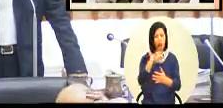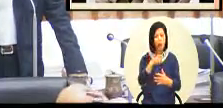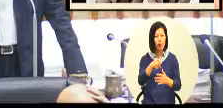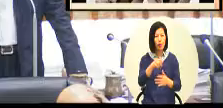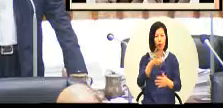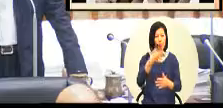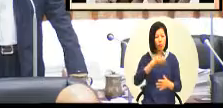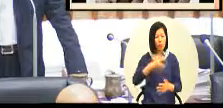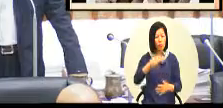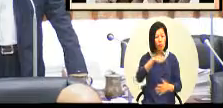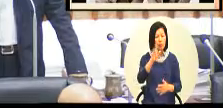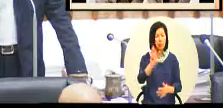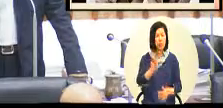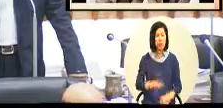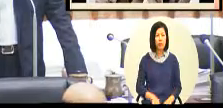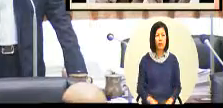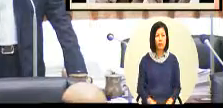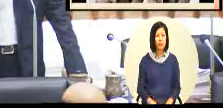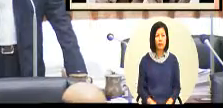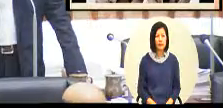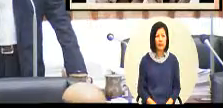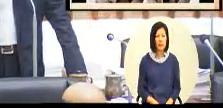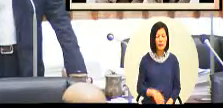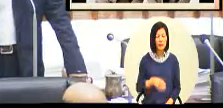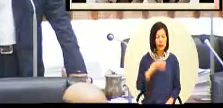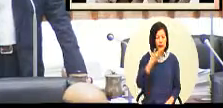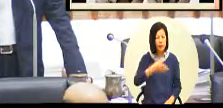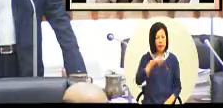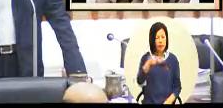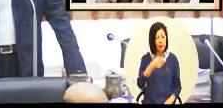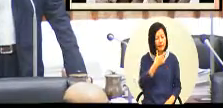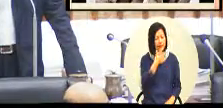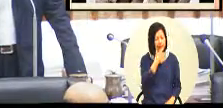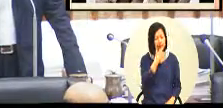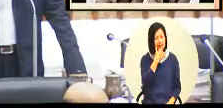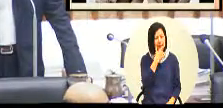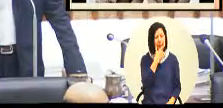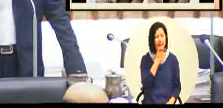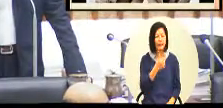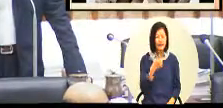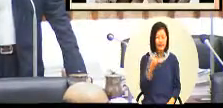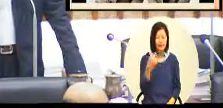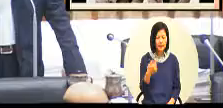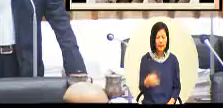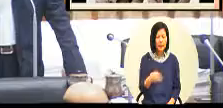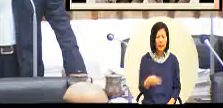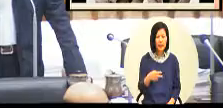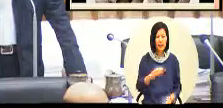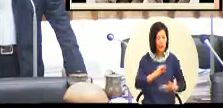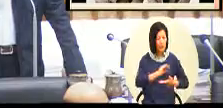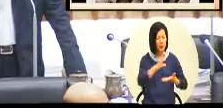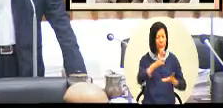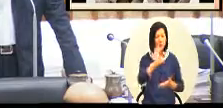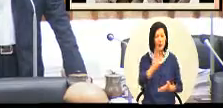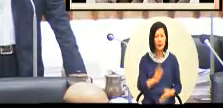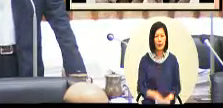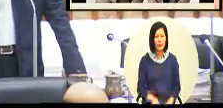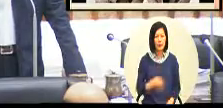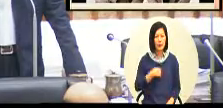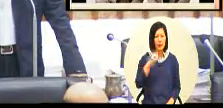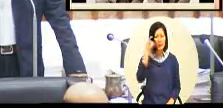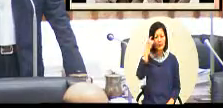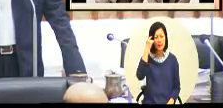这个老人家我也相信都是非常慈祥，也非常非常的伟大。那我在想